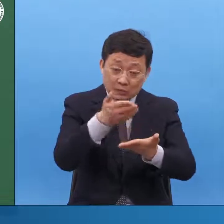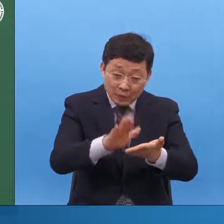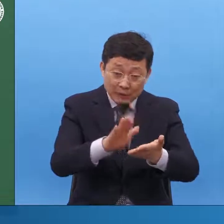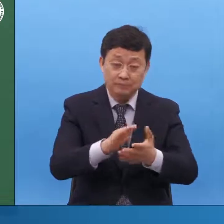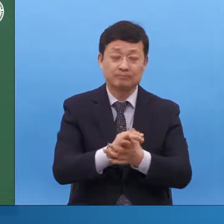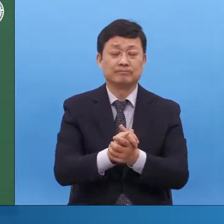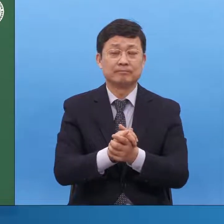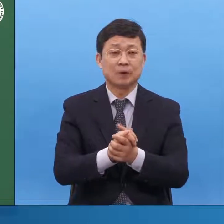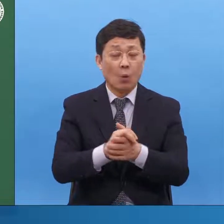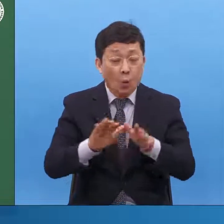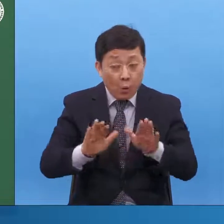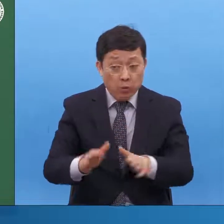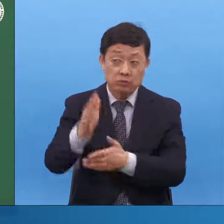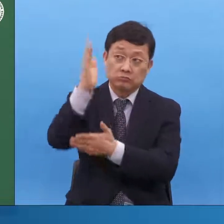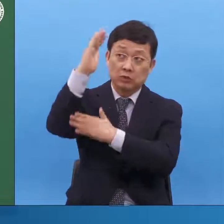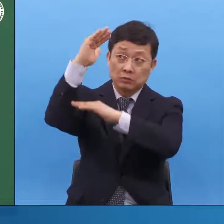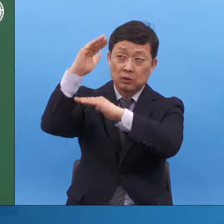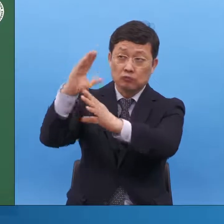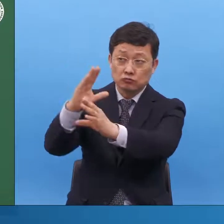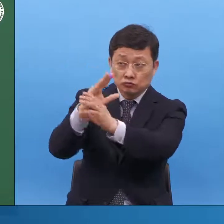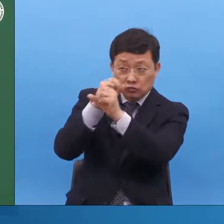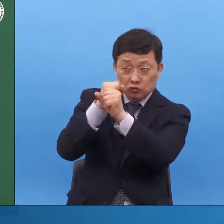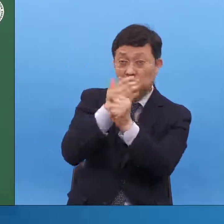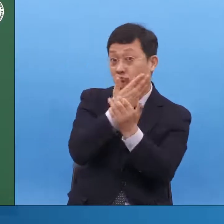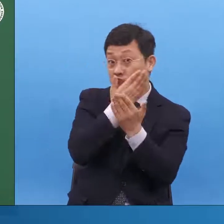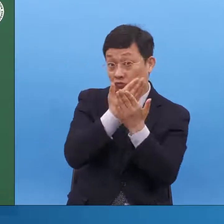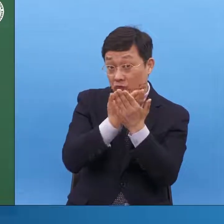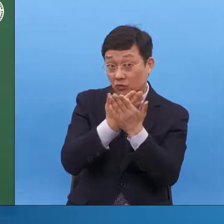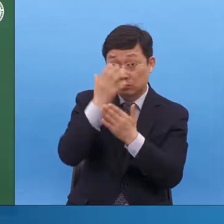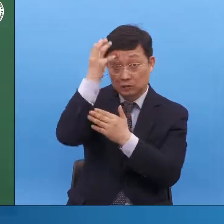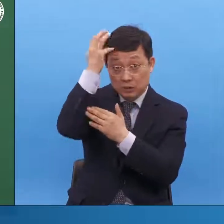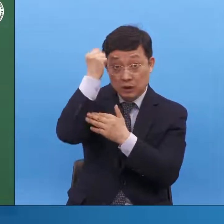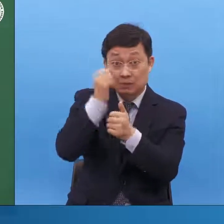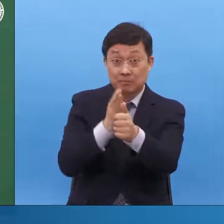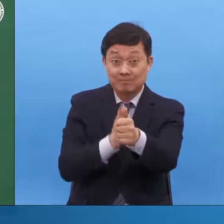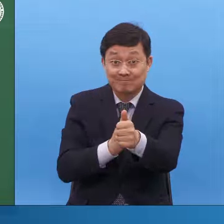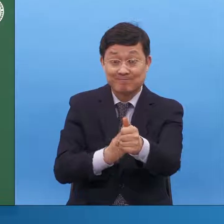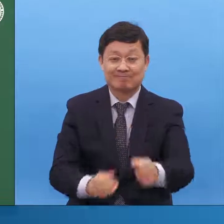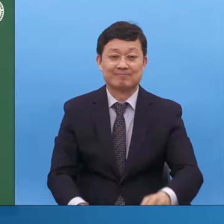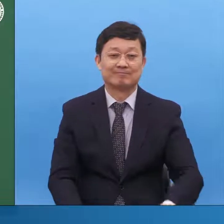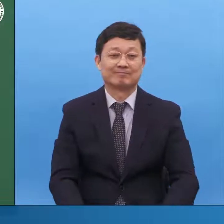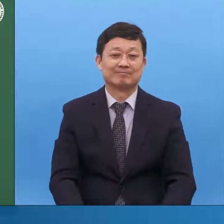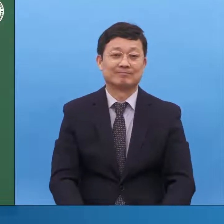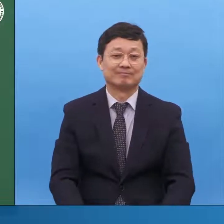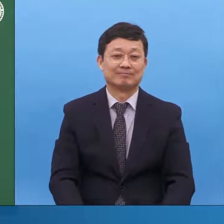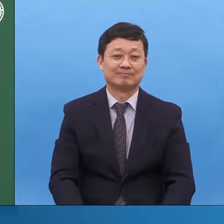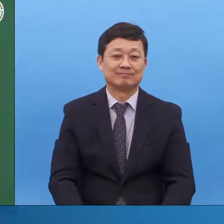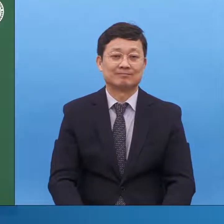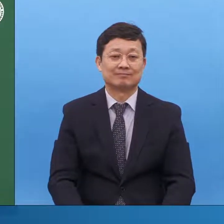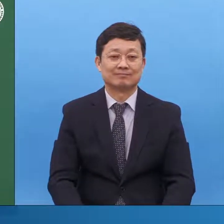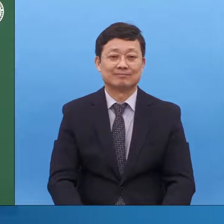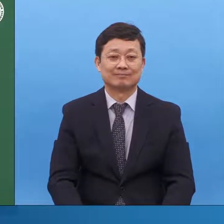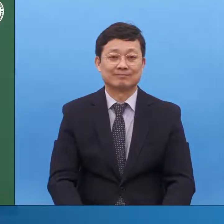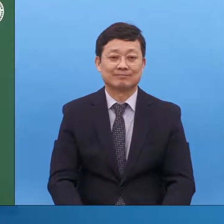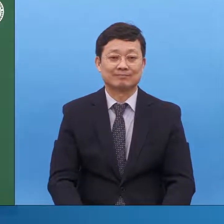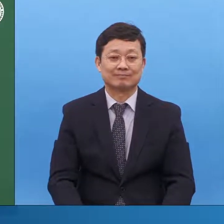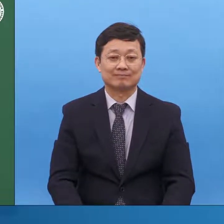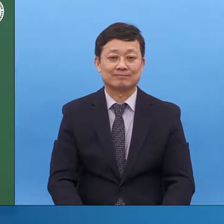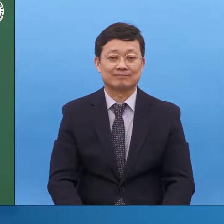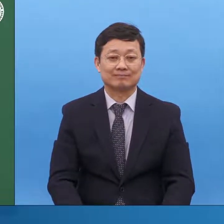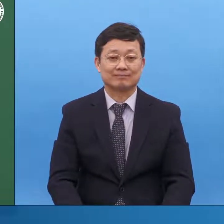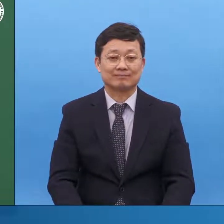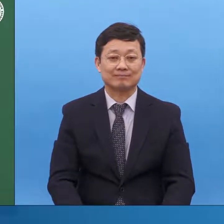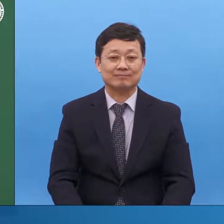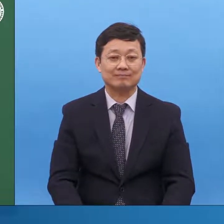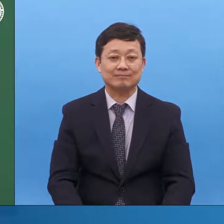던지는 말을 잘 기억을 해야 돼요. And so you can look at the text and do forum with your teachers, but listen very well to the words that I'm giving you.